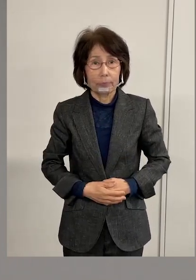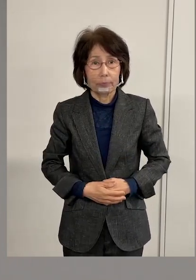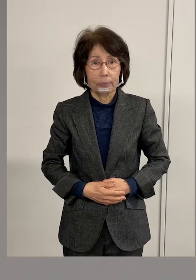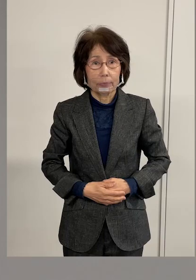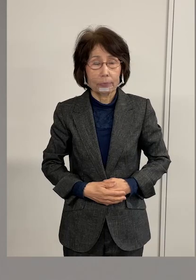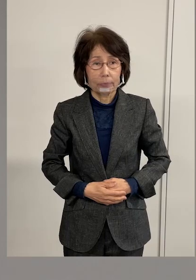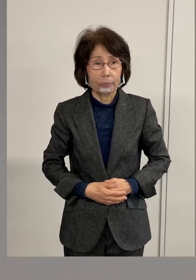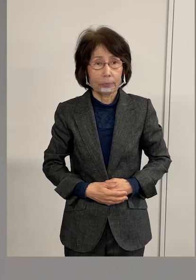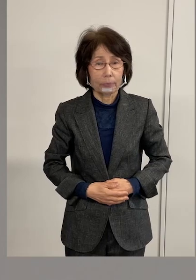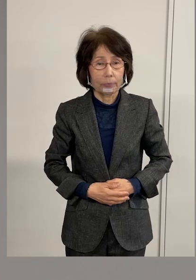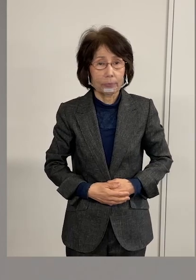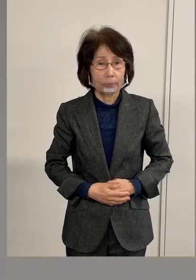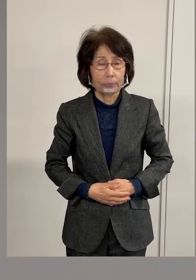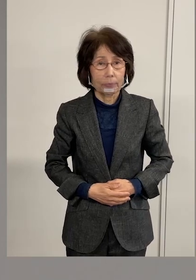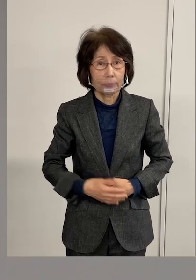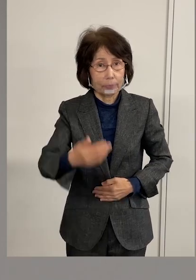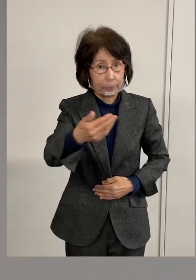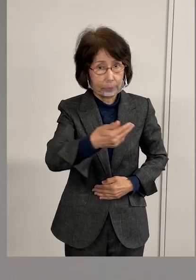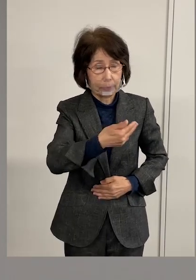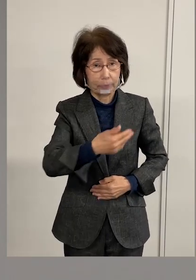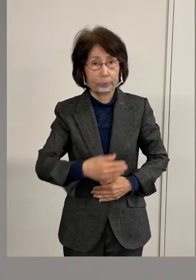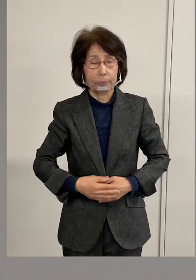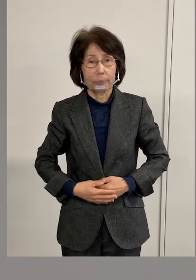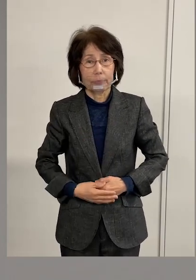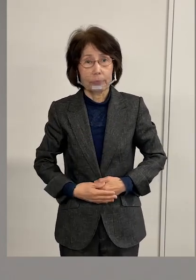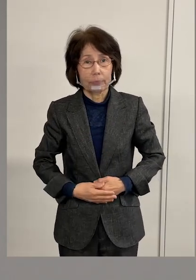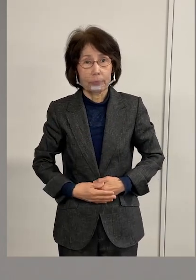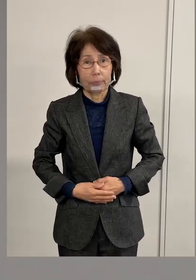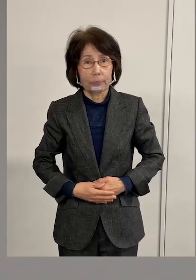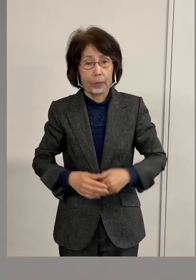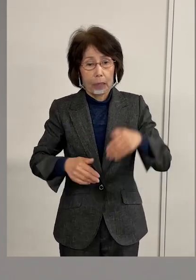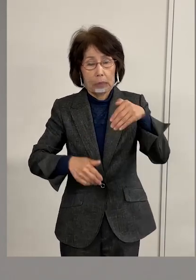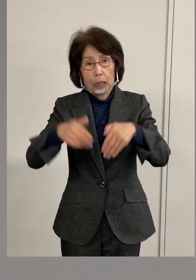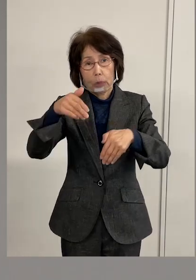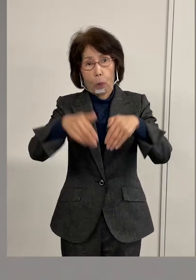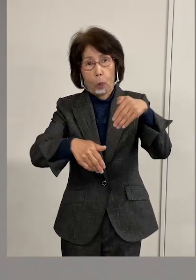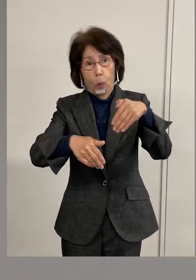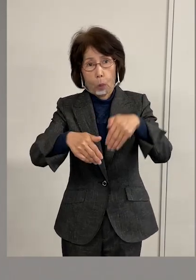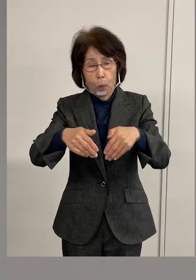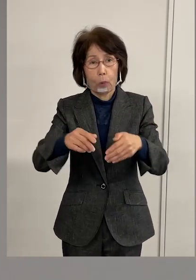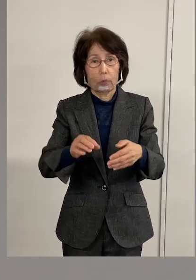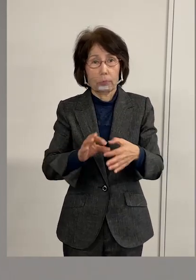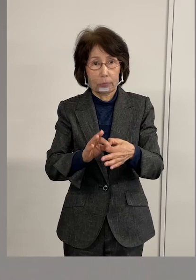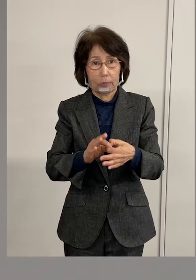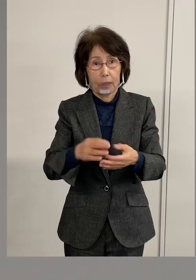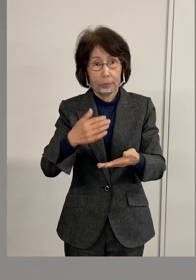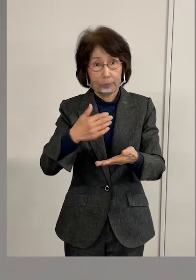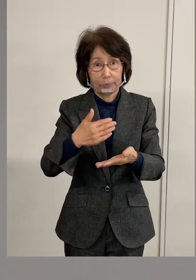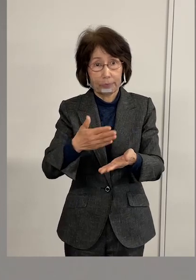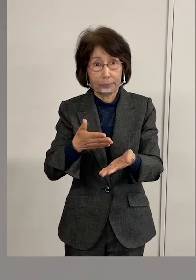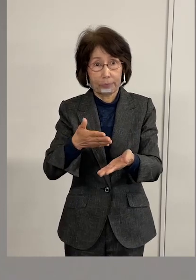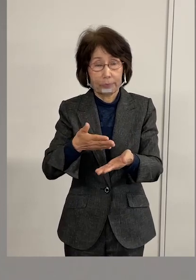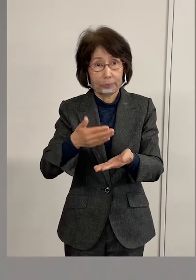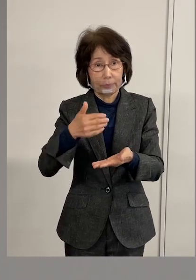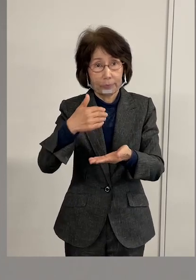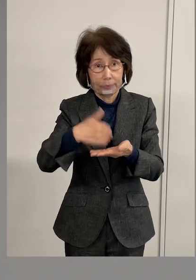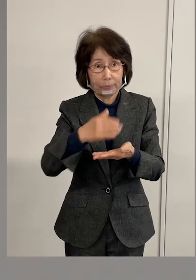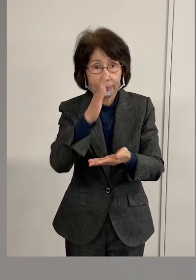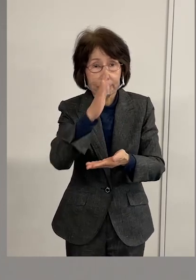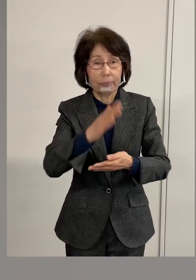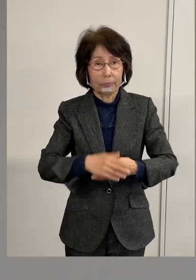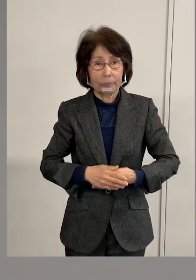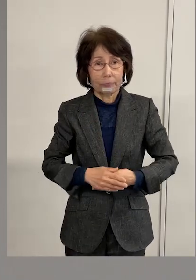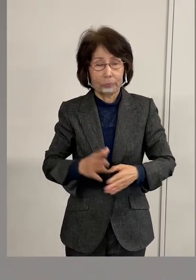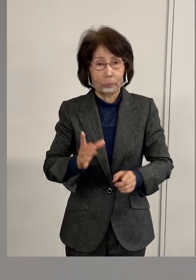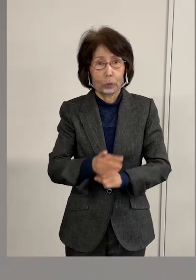ありがとうございます。もう一つ、ちょっと選挙のことについてお伺いしたいんですが、統一地方選挙近づい